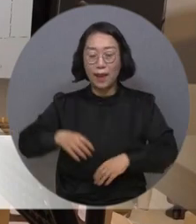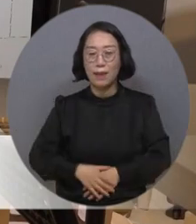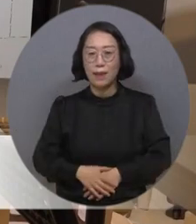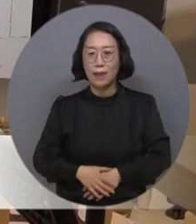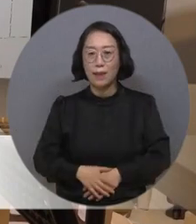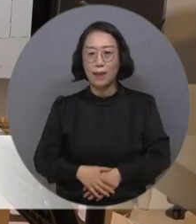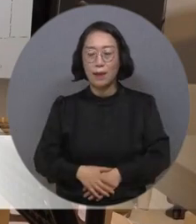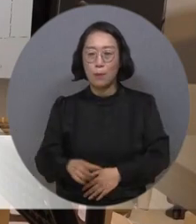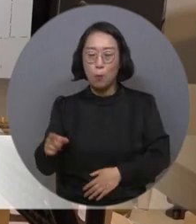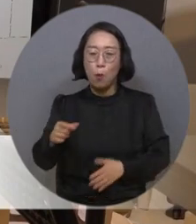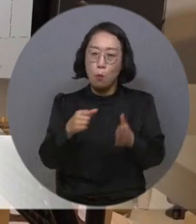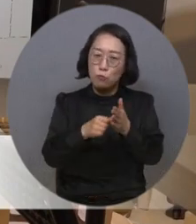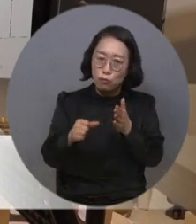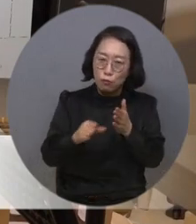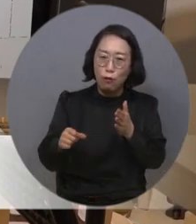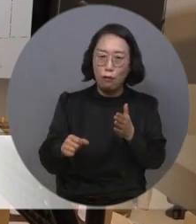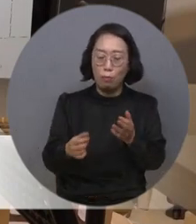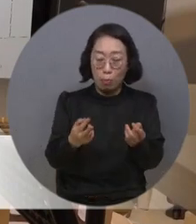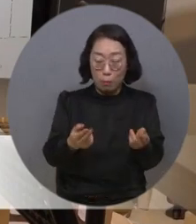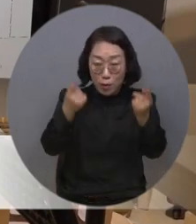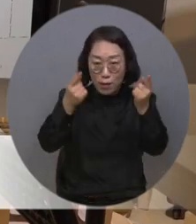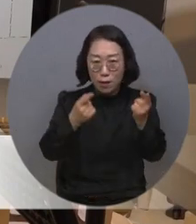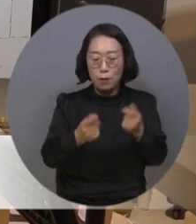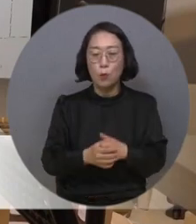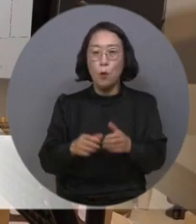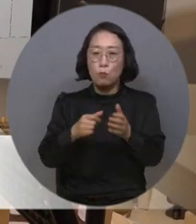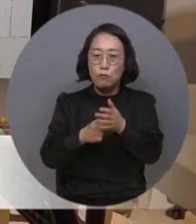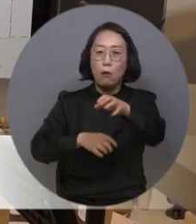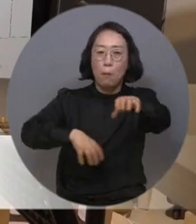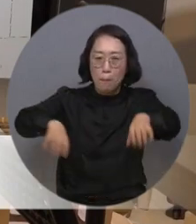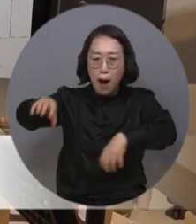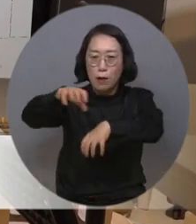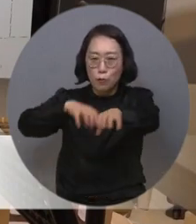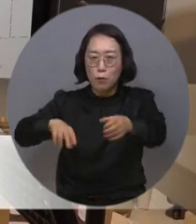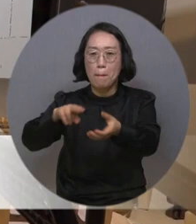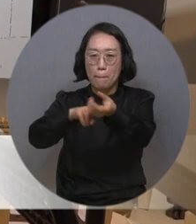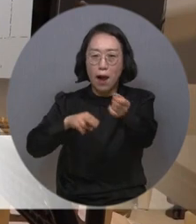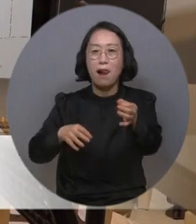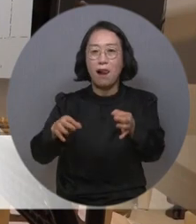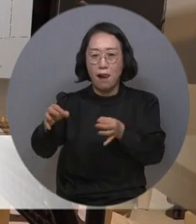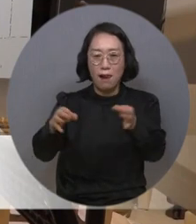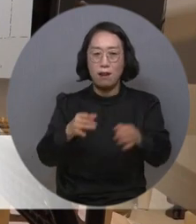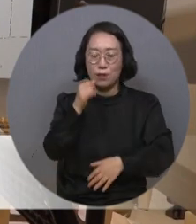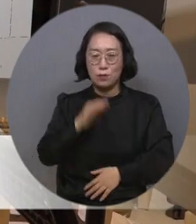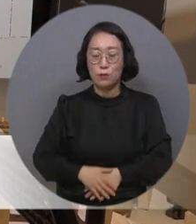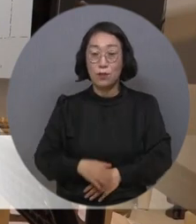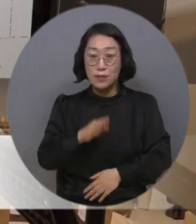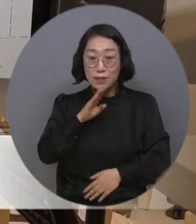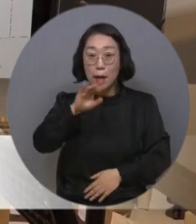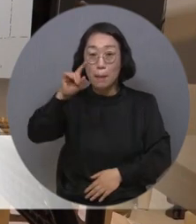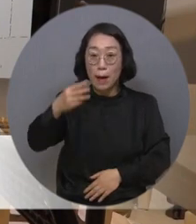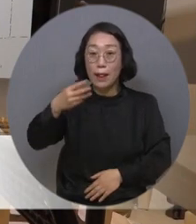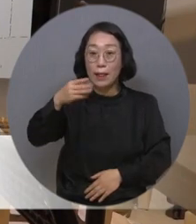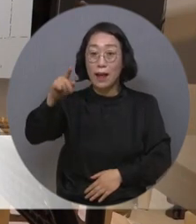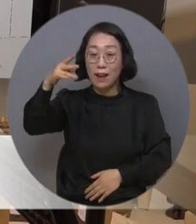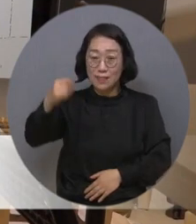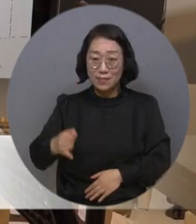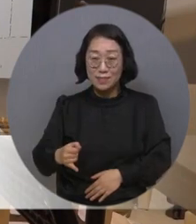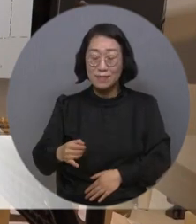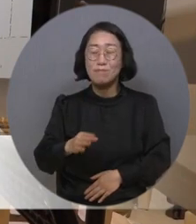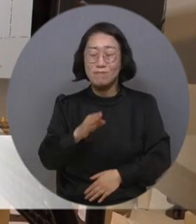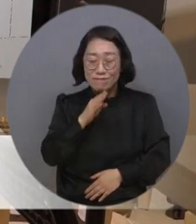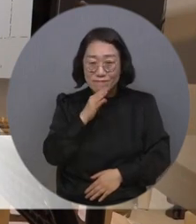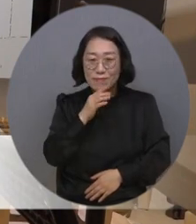다락방 비우기 그런 우물교환도 하고 팔기도 하고 그래요 진짜 발라드 하면서 살았어 근데